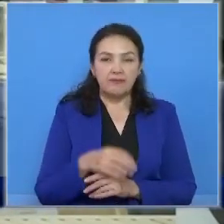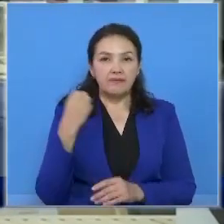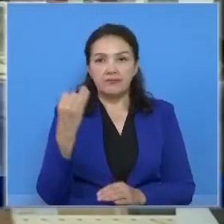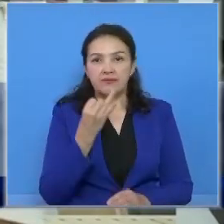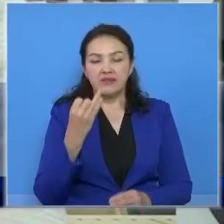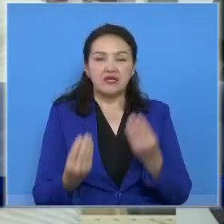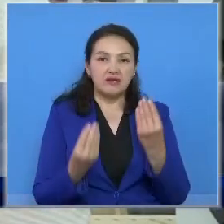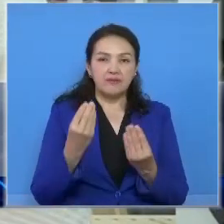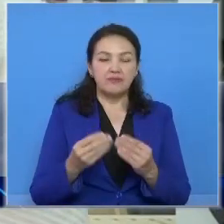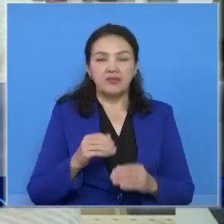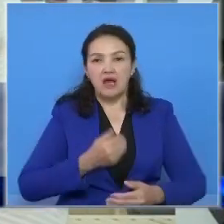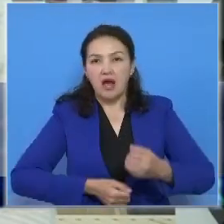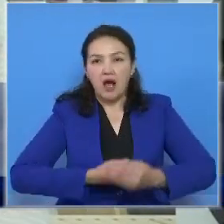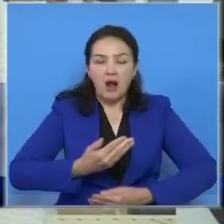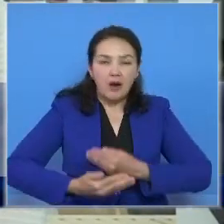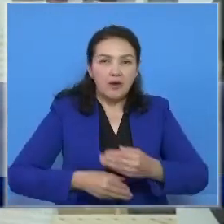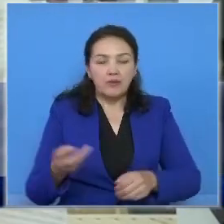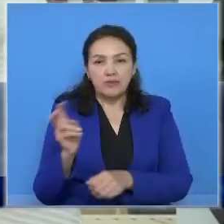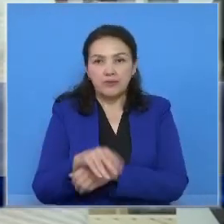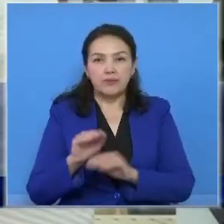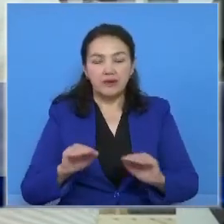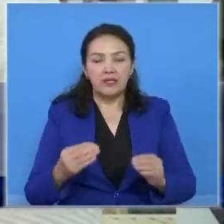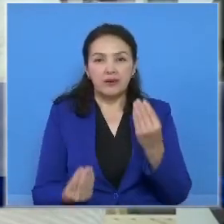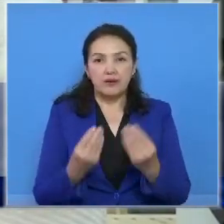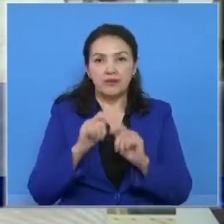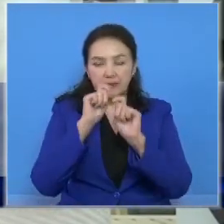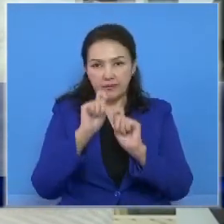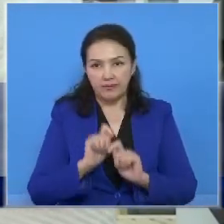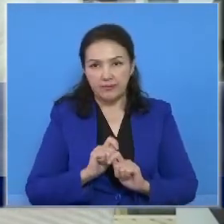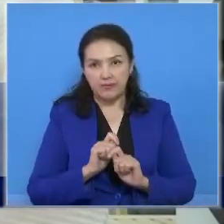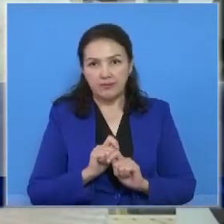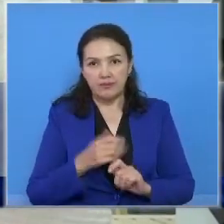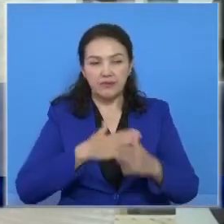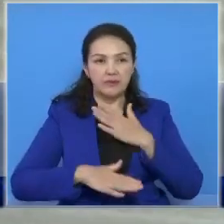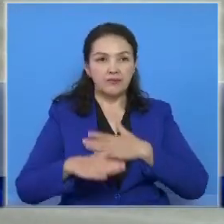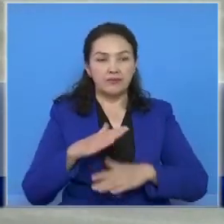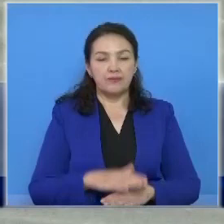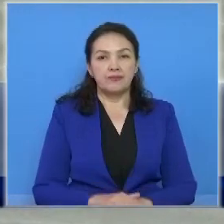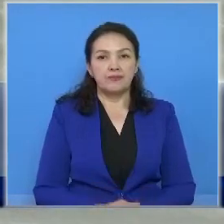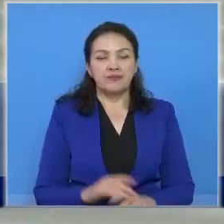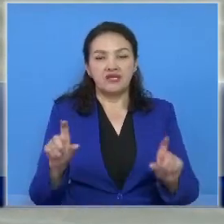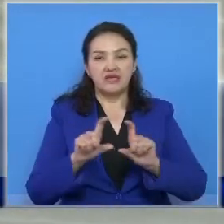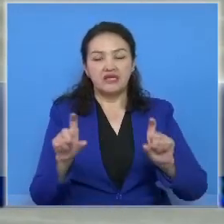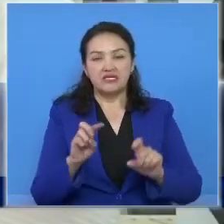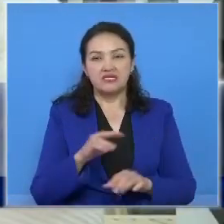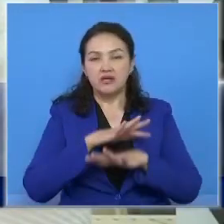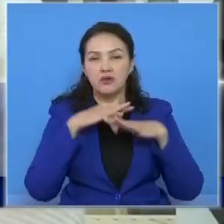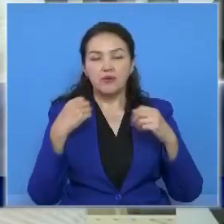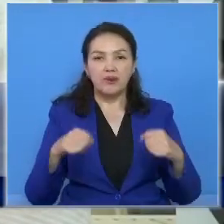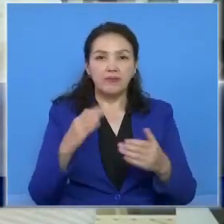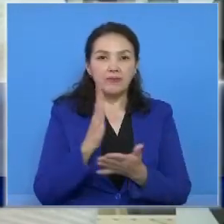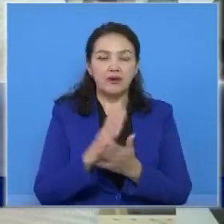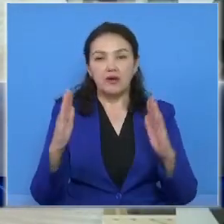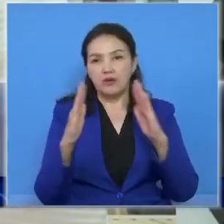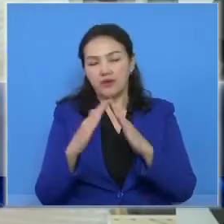ана аниматор аю жүр екен. Кірген кезде балама ойыншықтар беріп қуантыватыр. Зета магазин көптеген заттар аламыз. Мұнда үйге